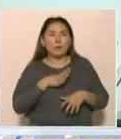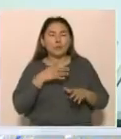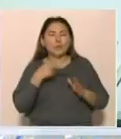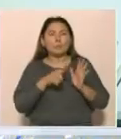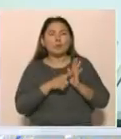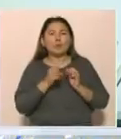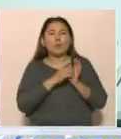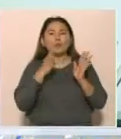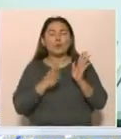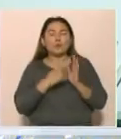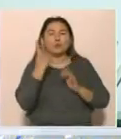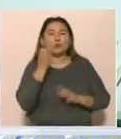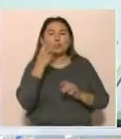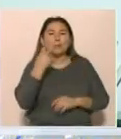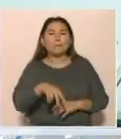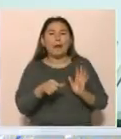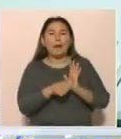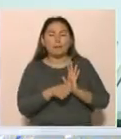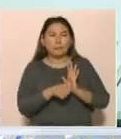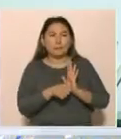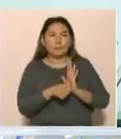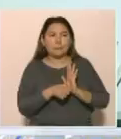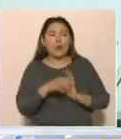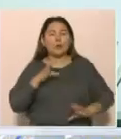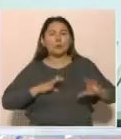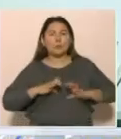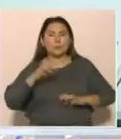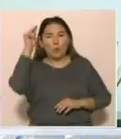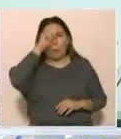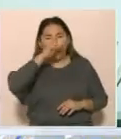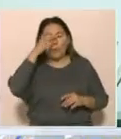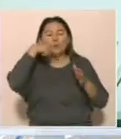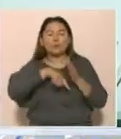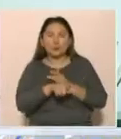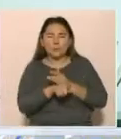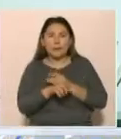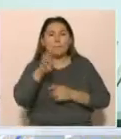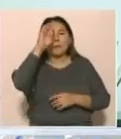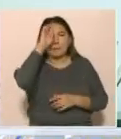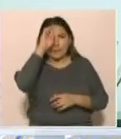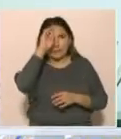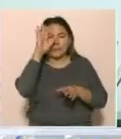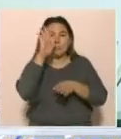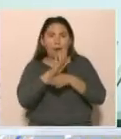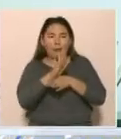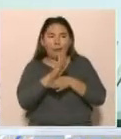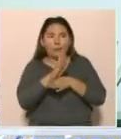колледжде 19426 студент оқиды. Оның ішінде мемлекеттік тапсырыс